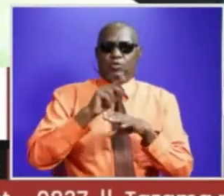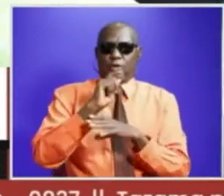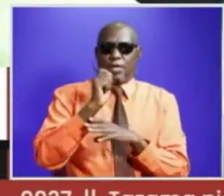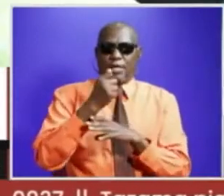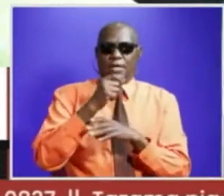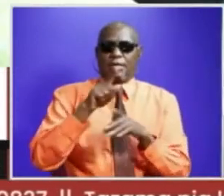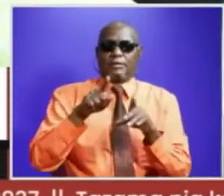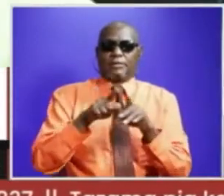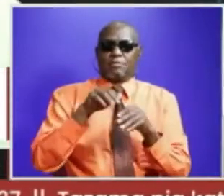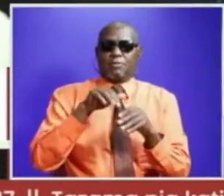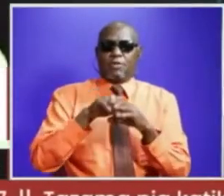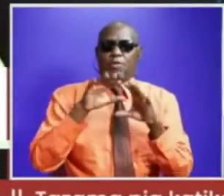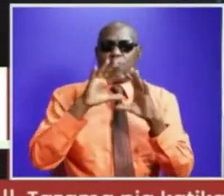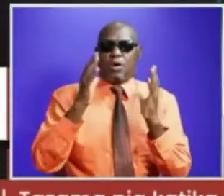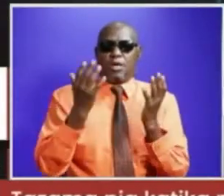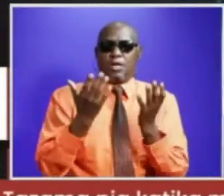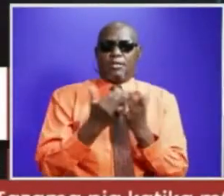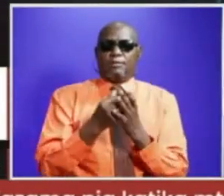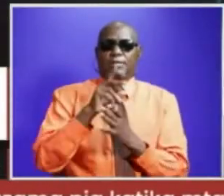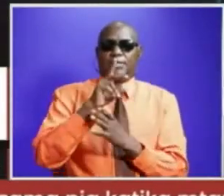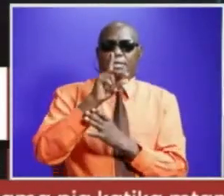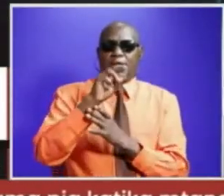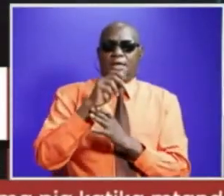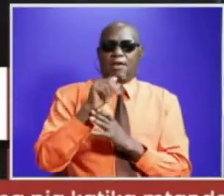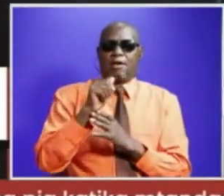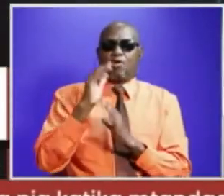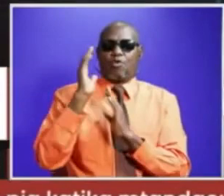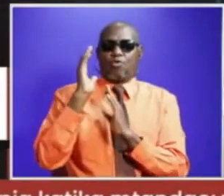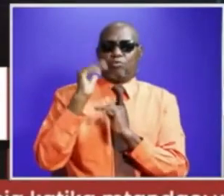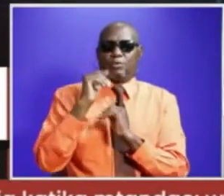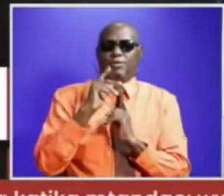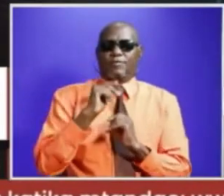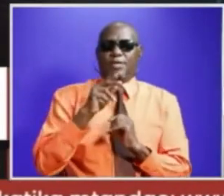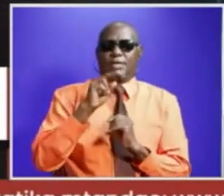ulimwenguni. Nikiripotia dira ya Hope TV, langu jina ni Nelias Wanjiru.